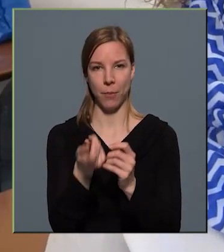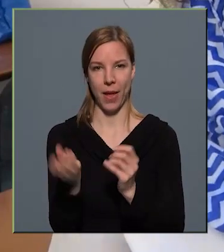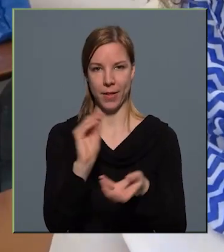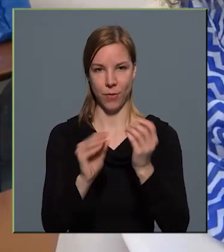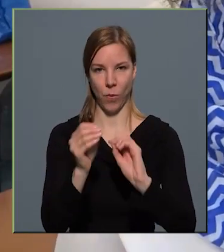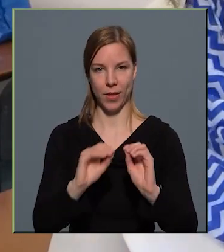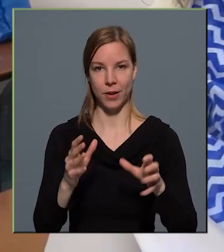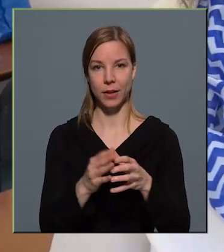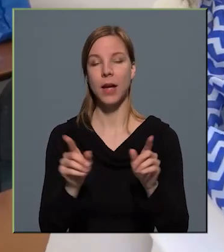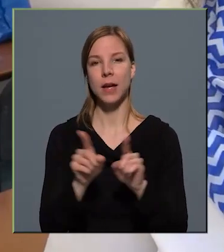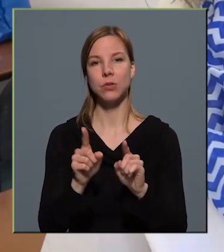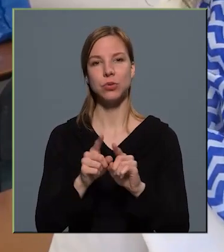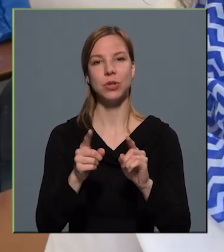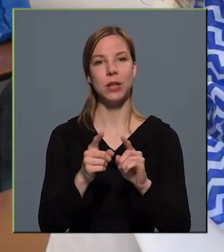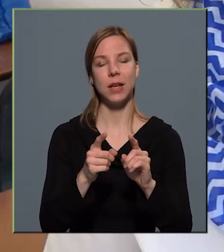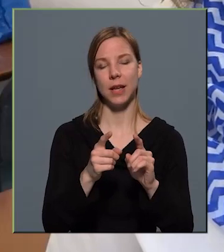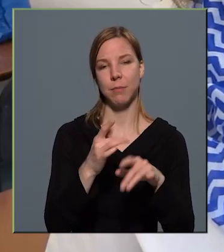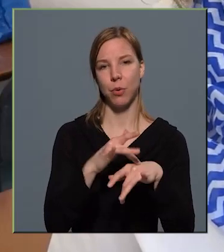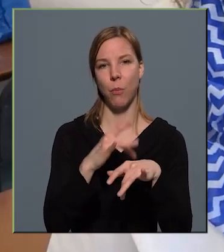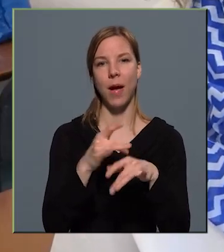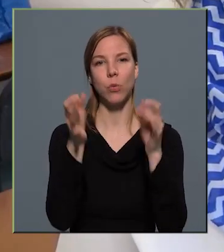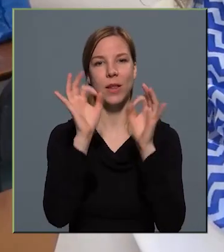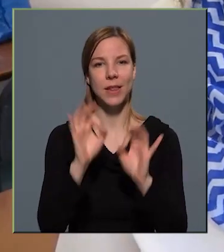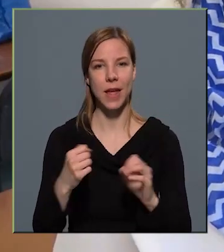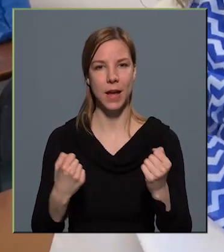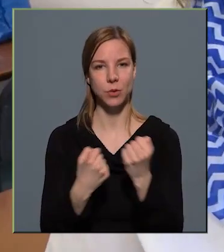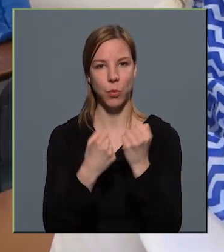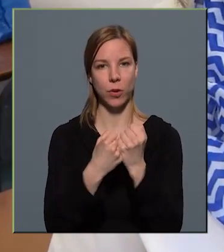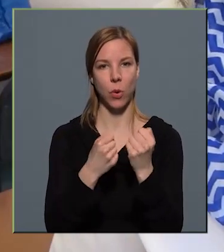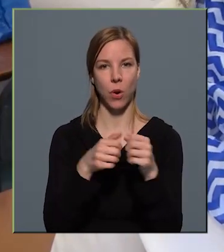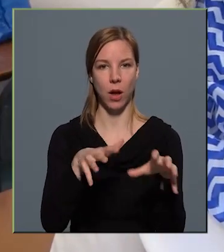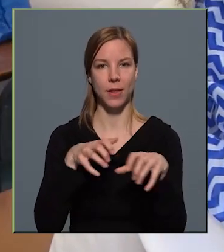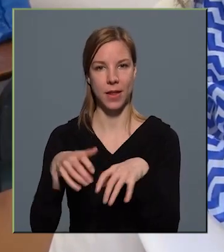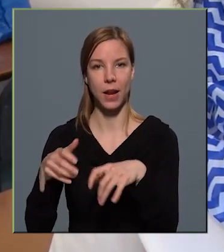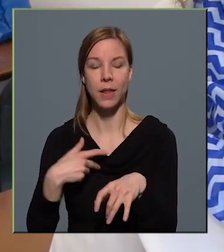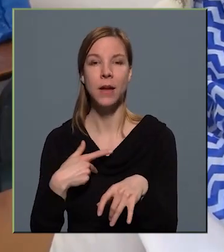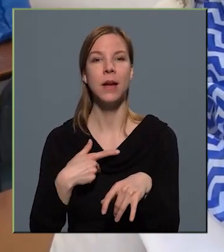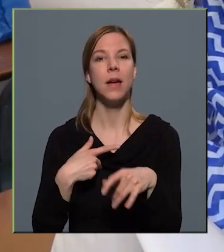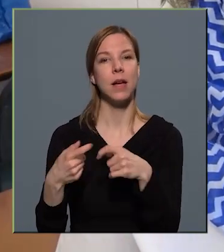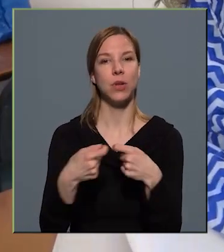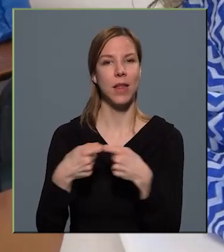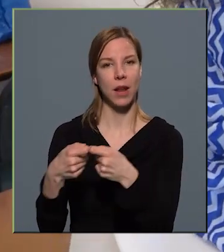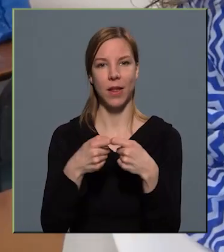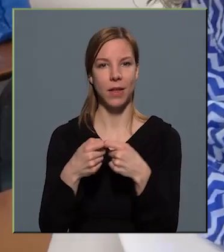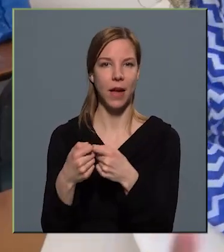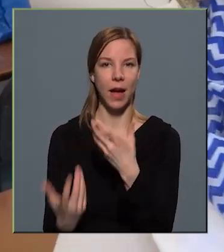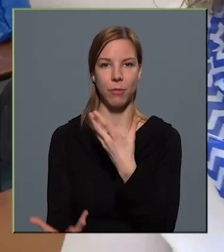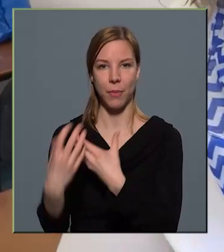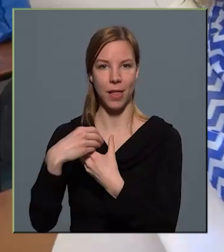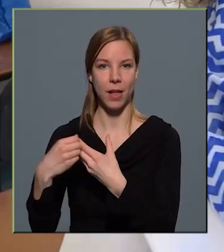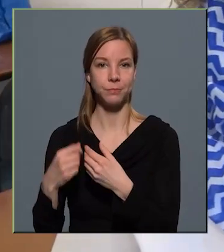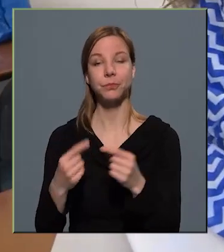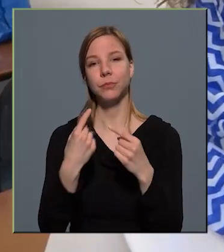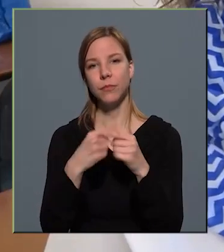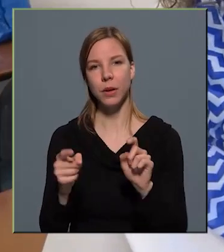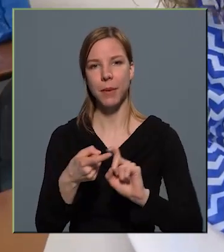meg céges szponzoroktól kezdve mindenkit szerezni, és mindenféle szervezeteket mellé állítani a történetnek, más fogyatékos